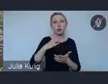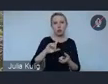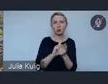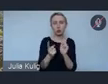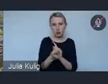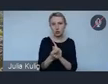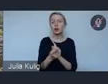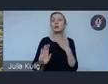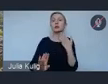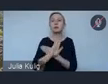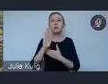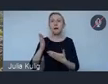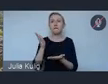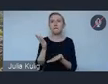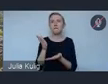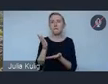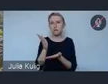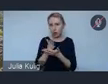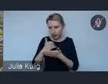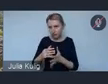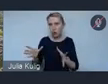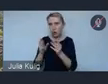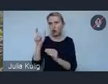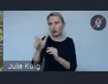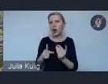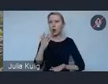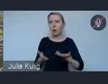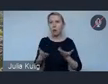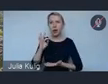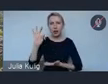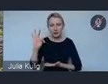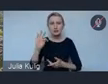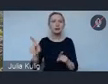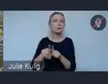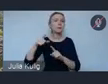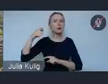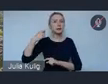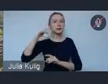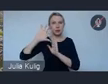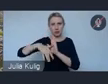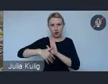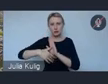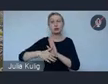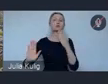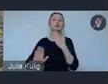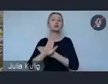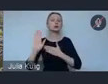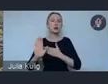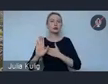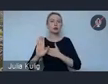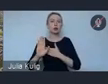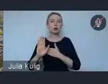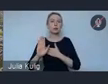przedstawicielami wojewodę z wojewodą lubelskim z prezydentem miasta z przedstawicielami